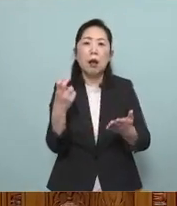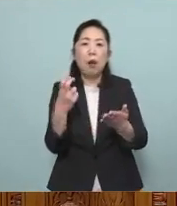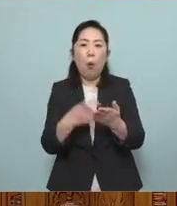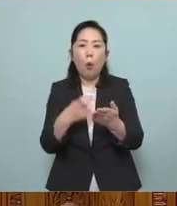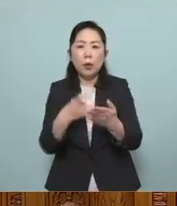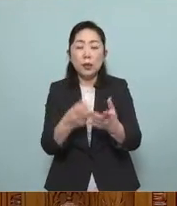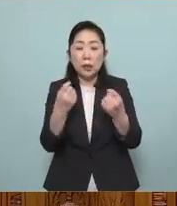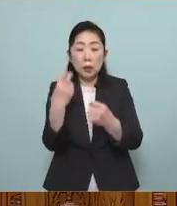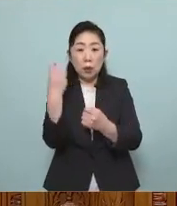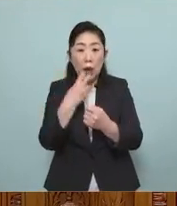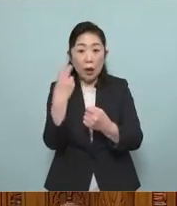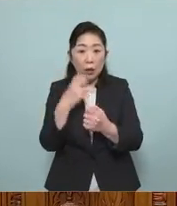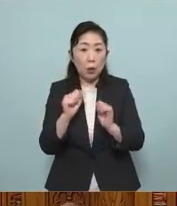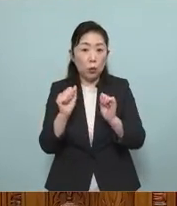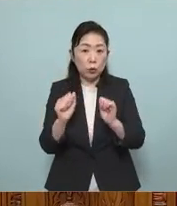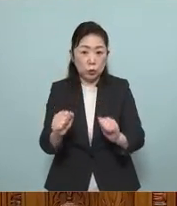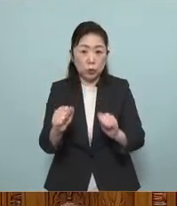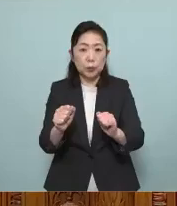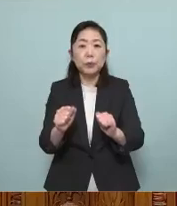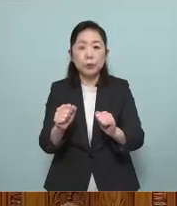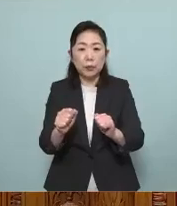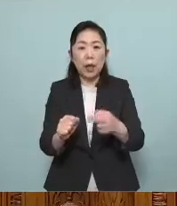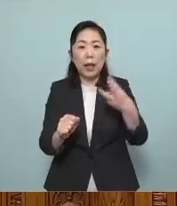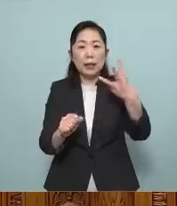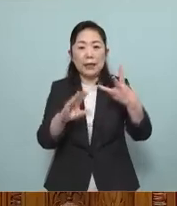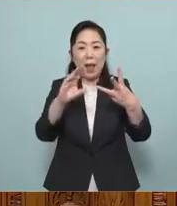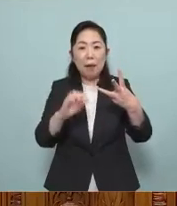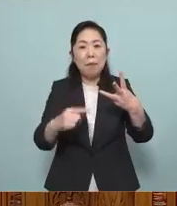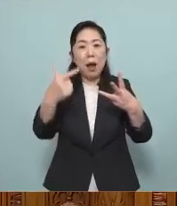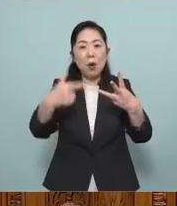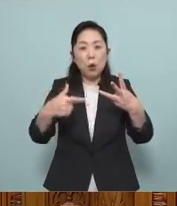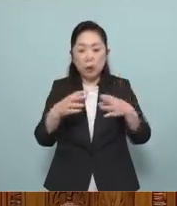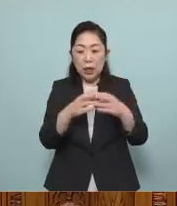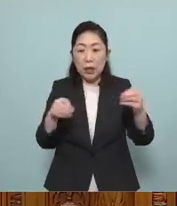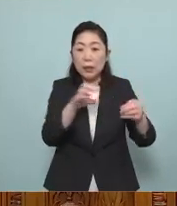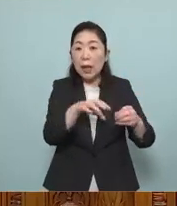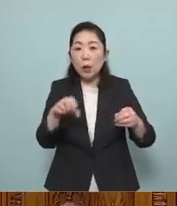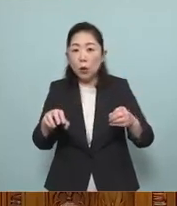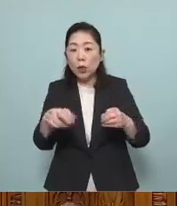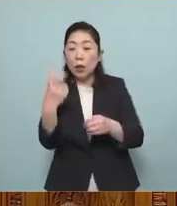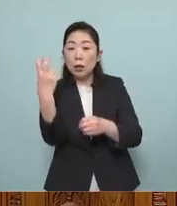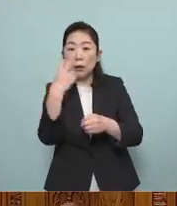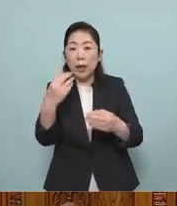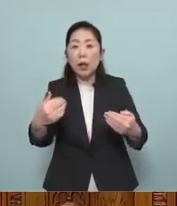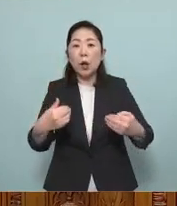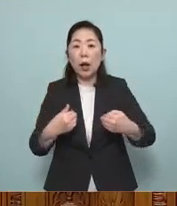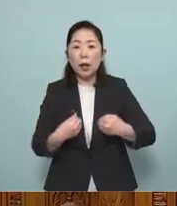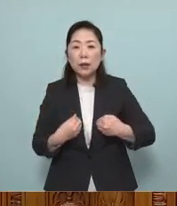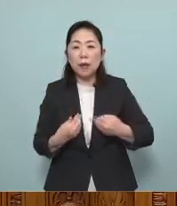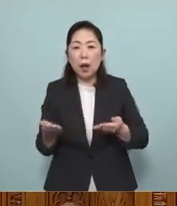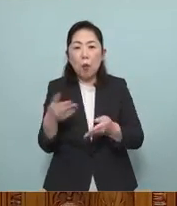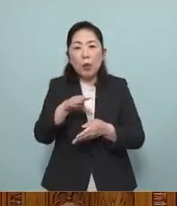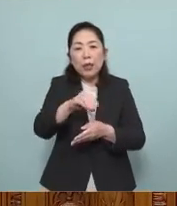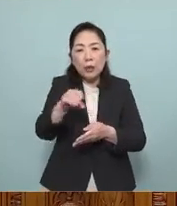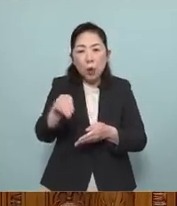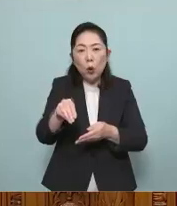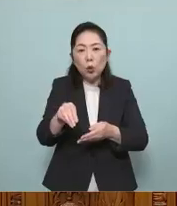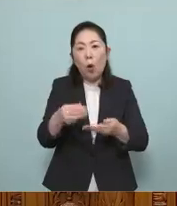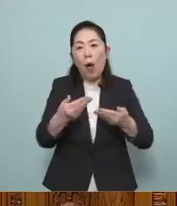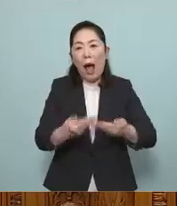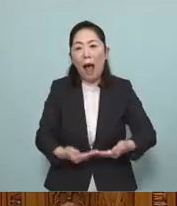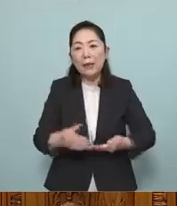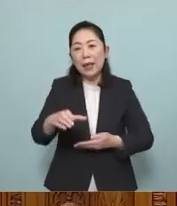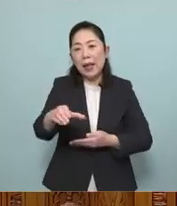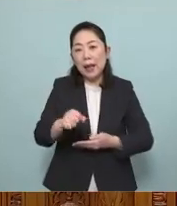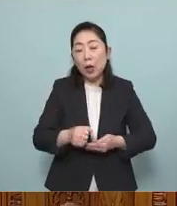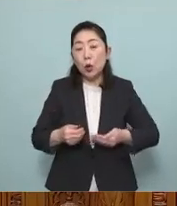します。合わせて全国に3万6000箇所ある点検が必要な盛土の安全確保も進めます